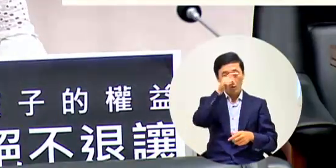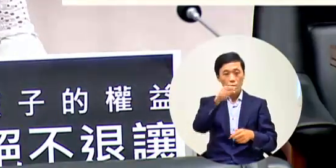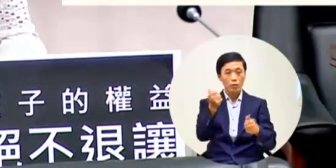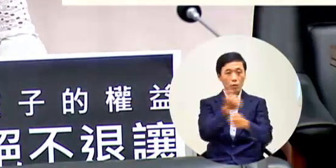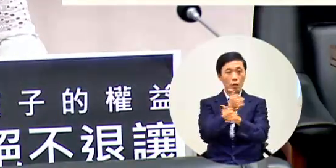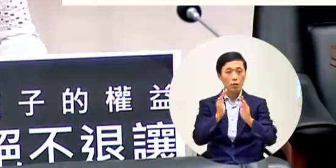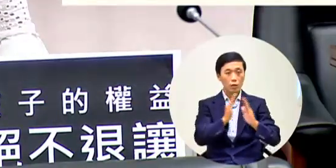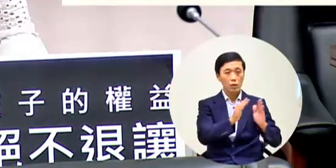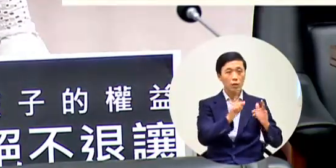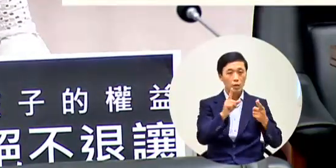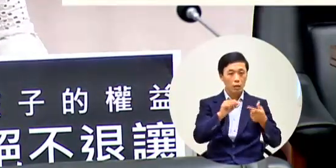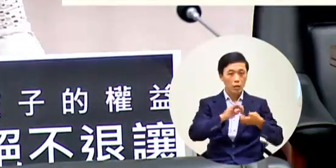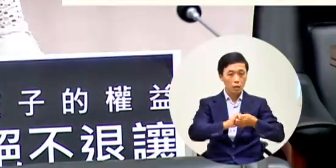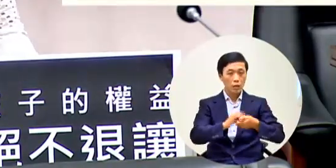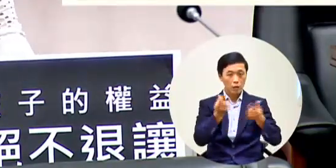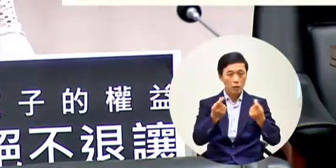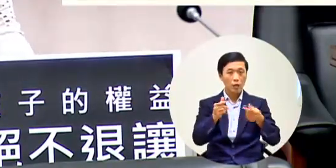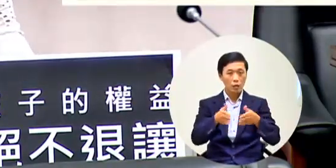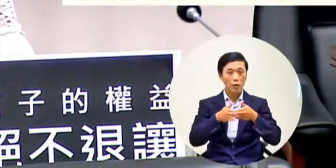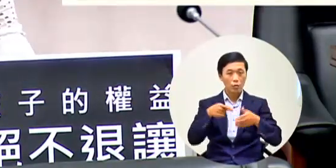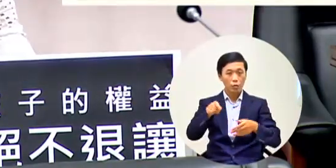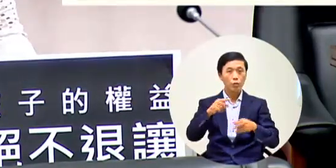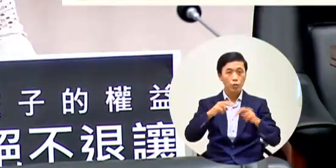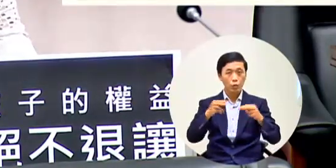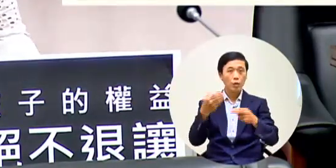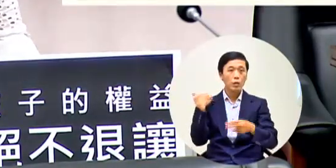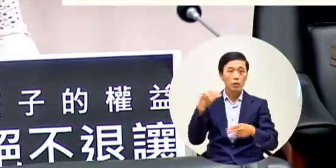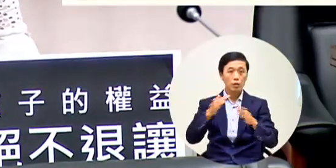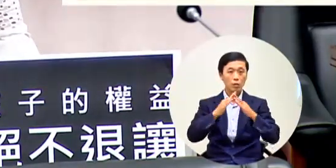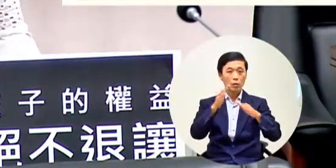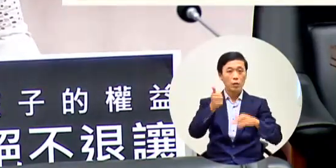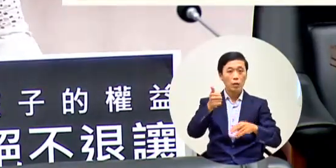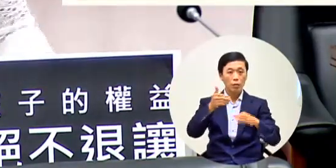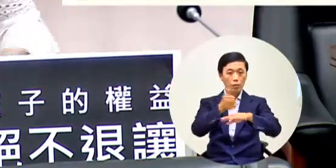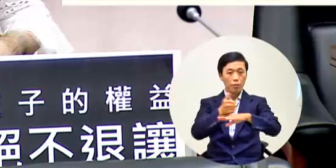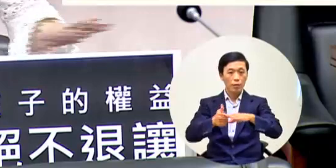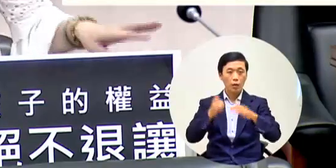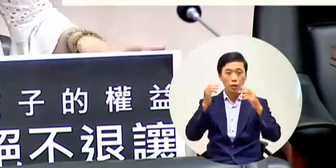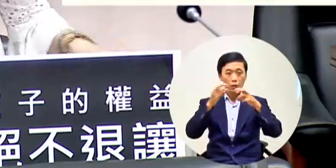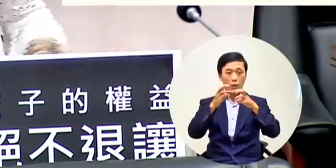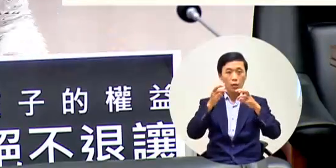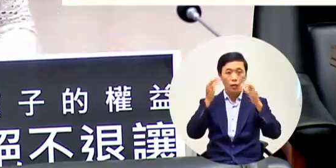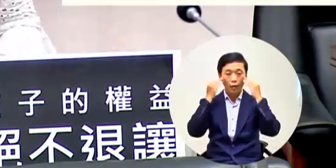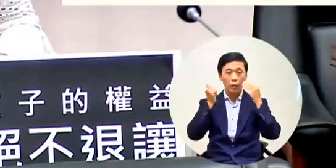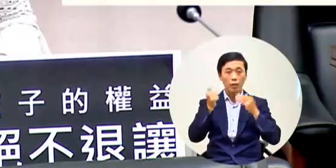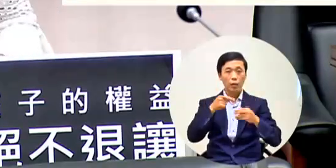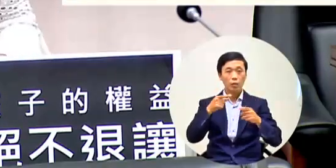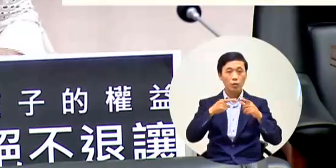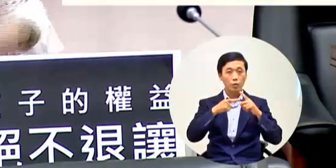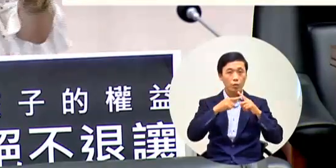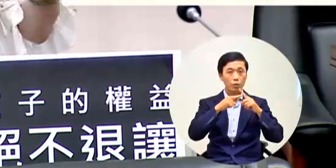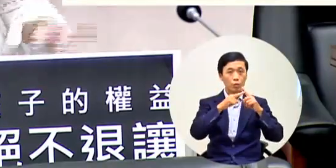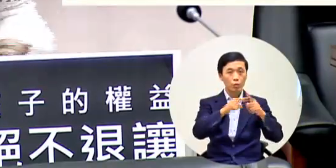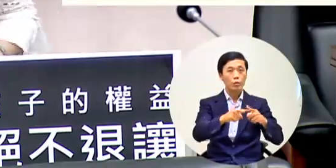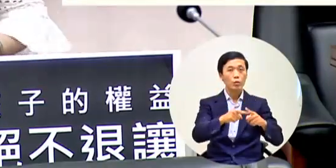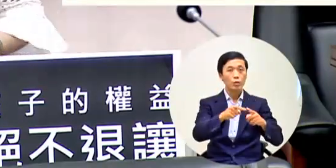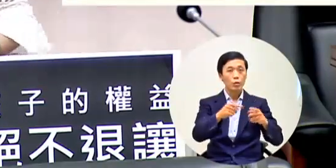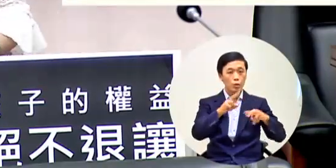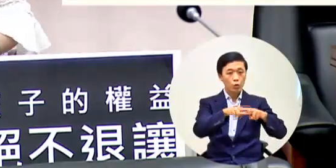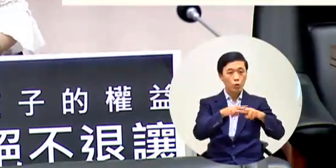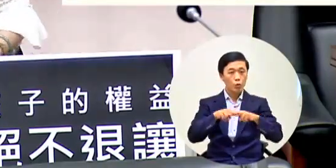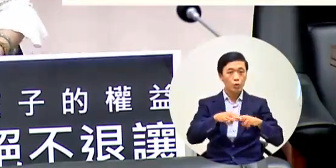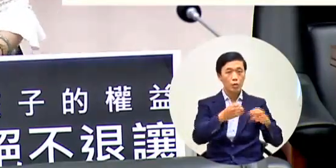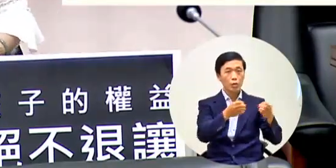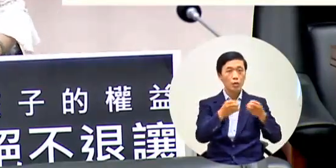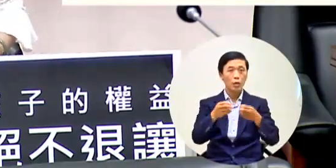然后我再过来就是讲一样，是我们韩市长当时到我们南子区的里长座谈的时候，我们就有两位里长，